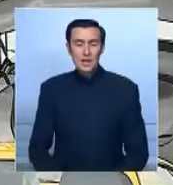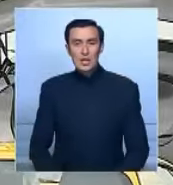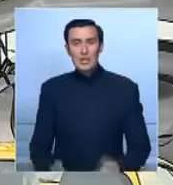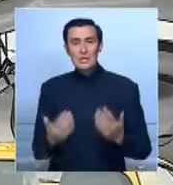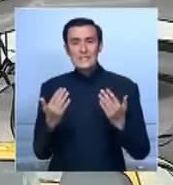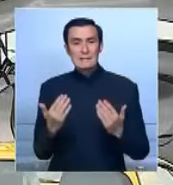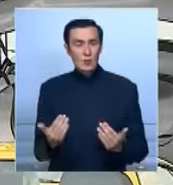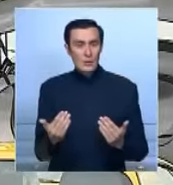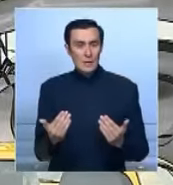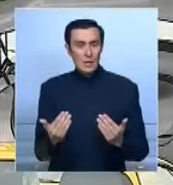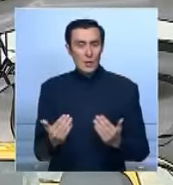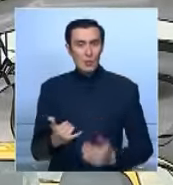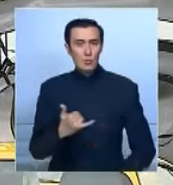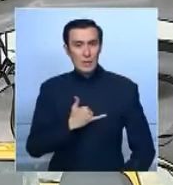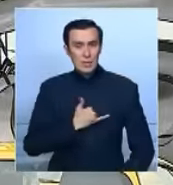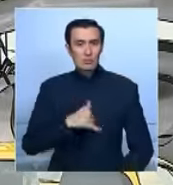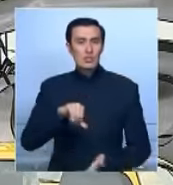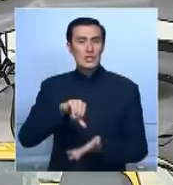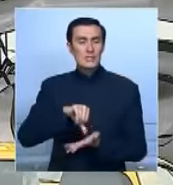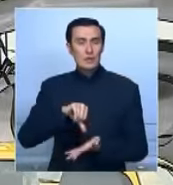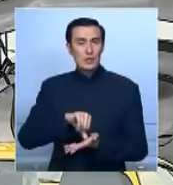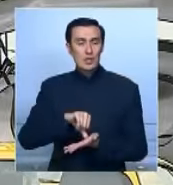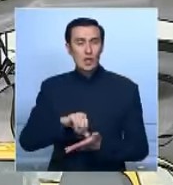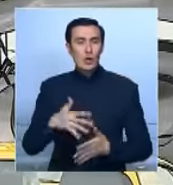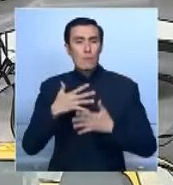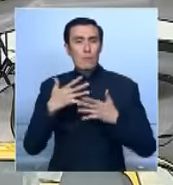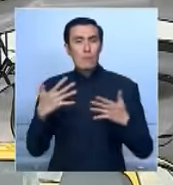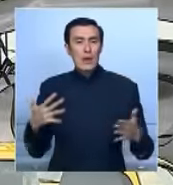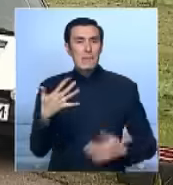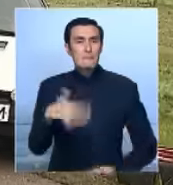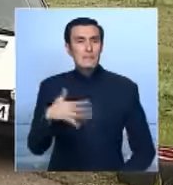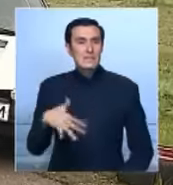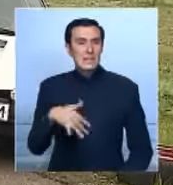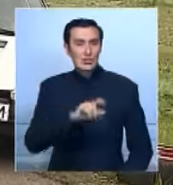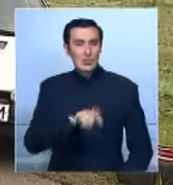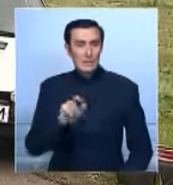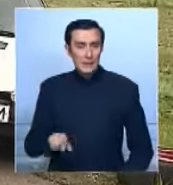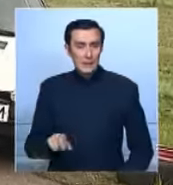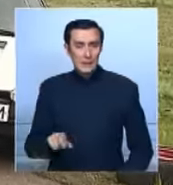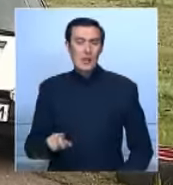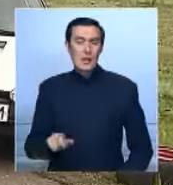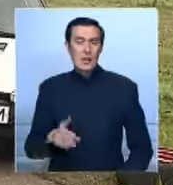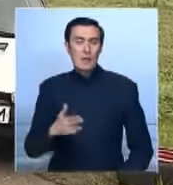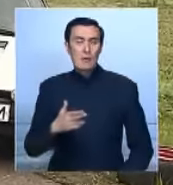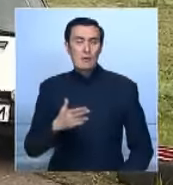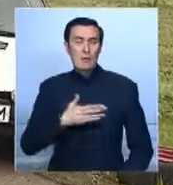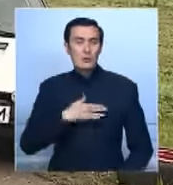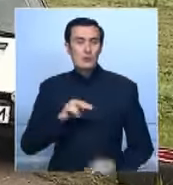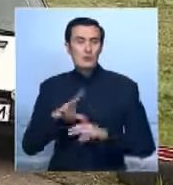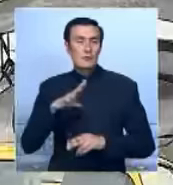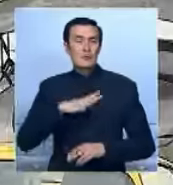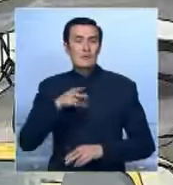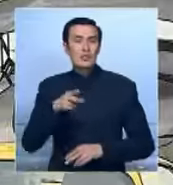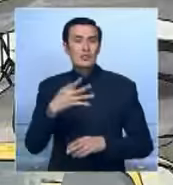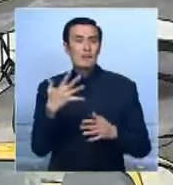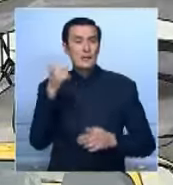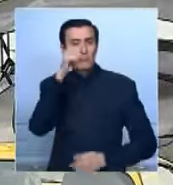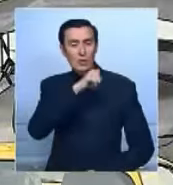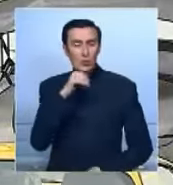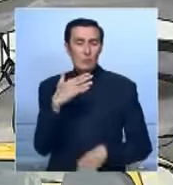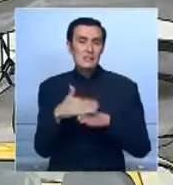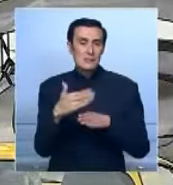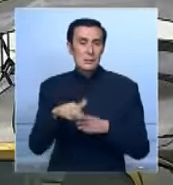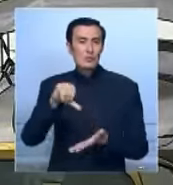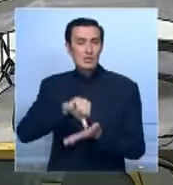Сегодня у нас участвует более 50 человек. Мое увлечение началось с 2005 года. Ну и начал